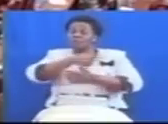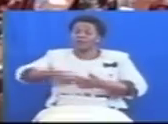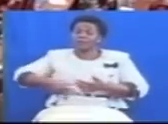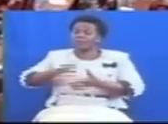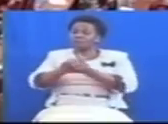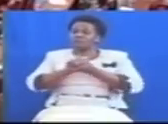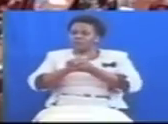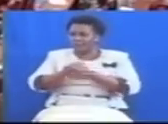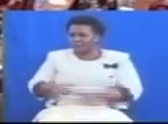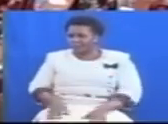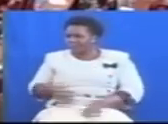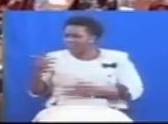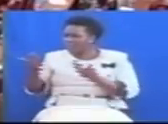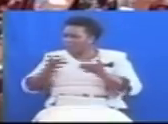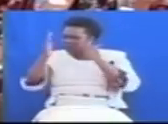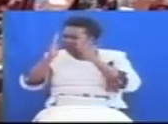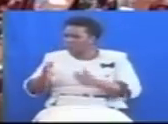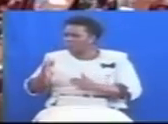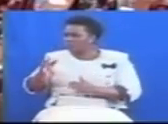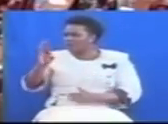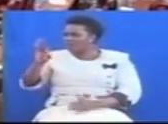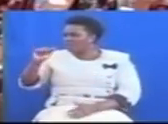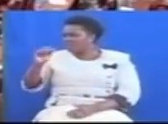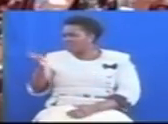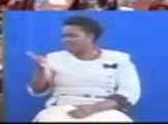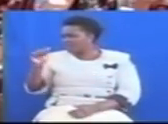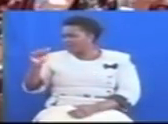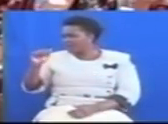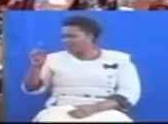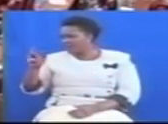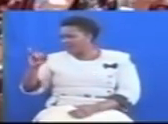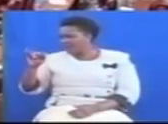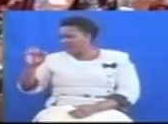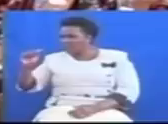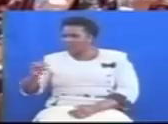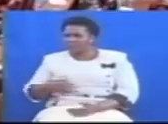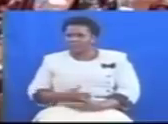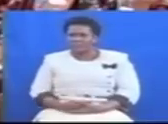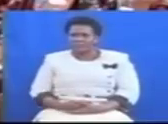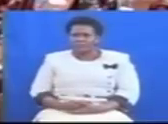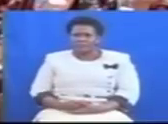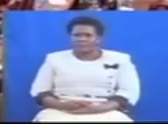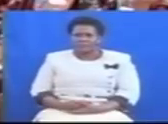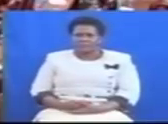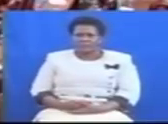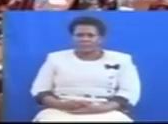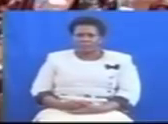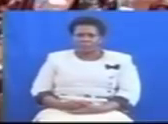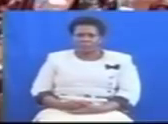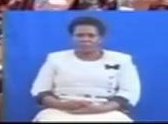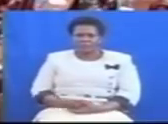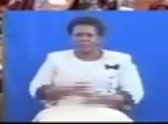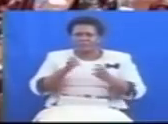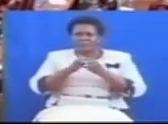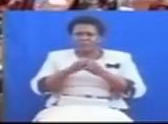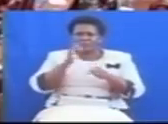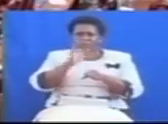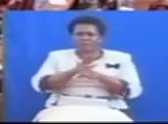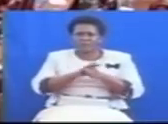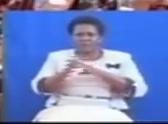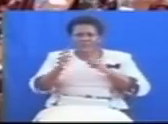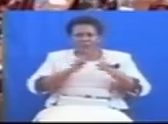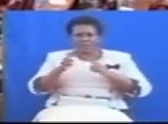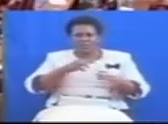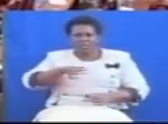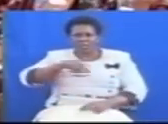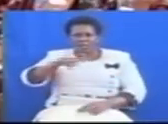mbunge wa viti maalum, sasa aulize swali lake. Vikao vingi vimekuwa vikijadili kero za muungano. Je, ni